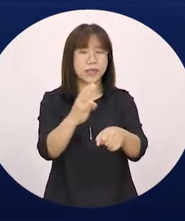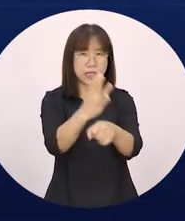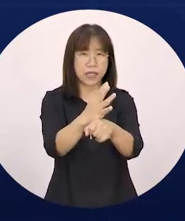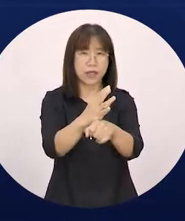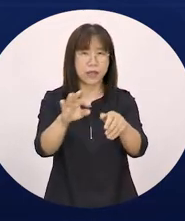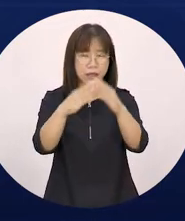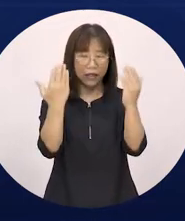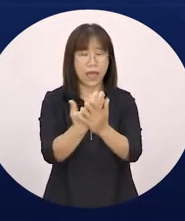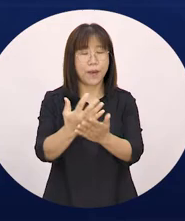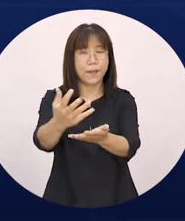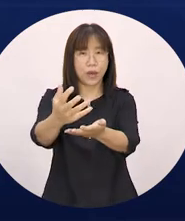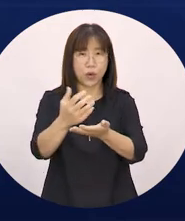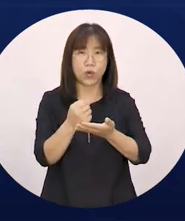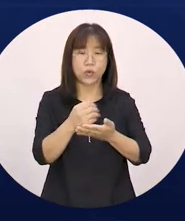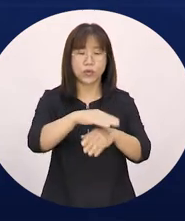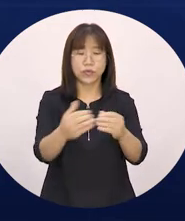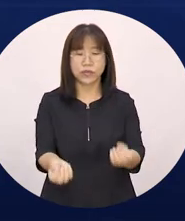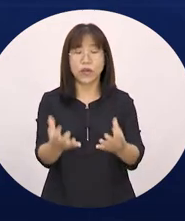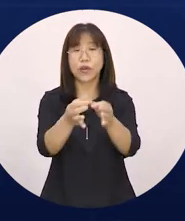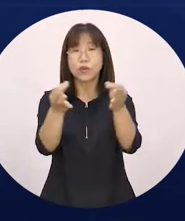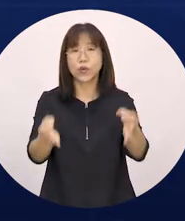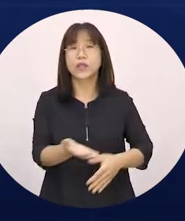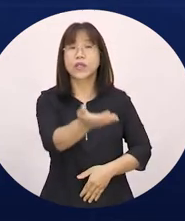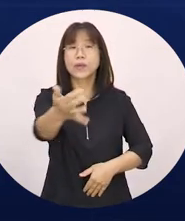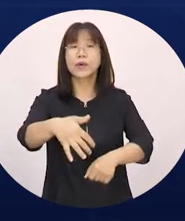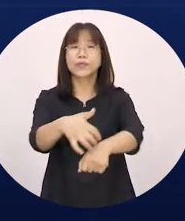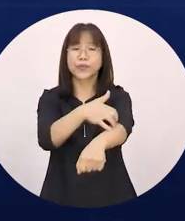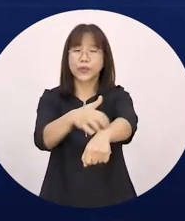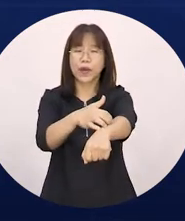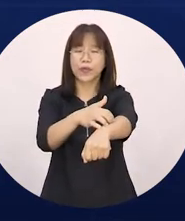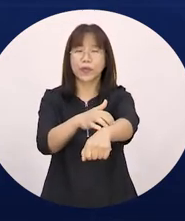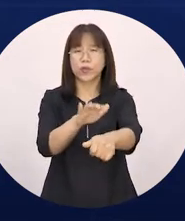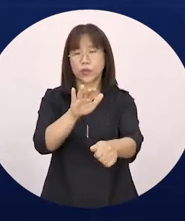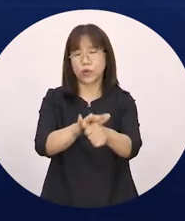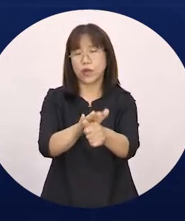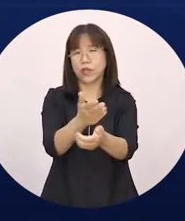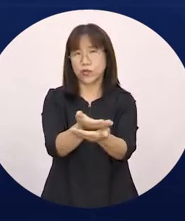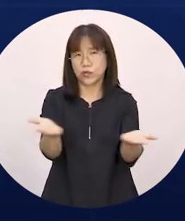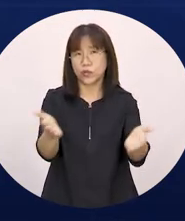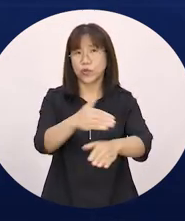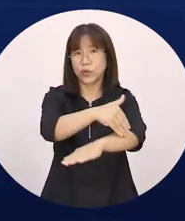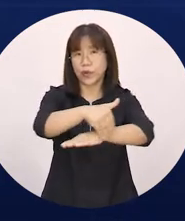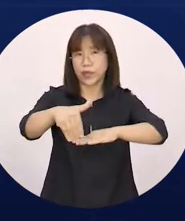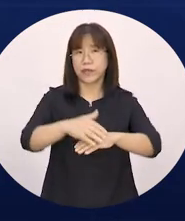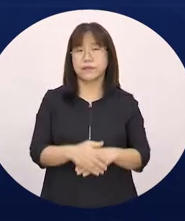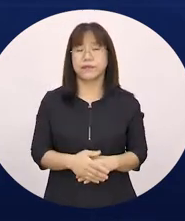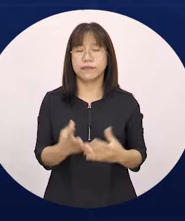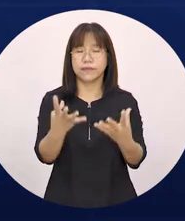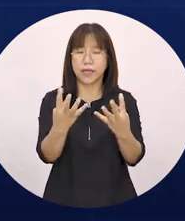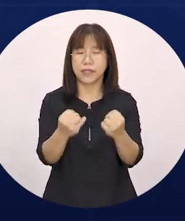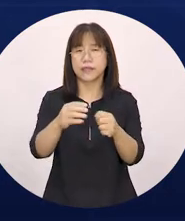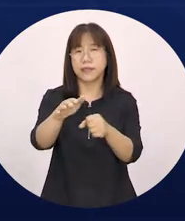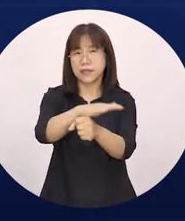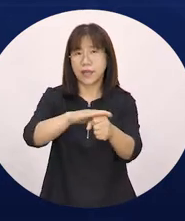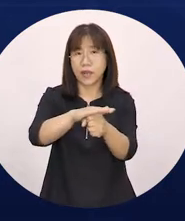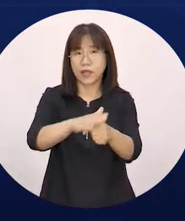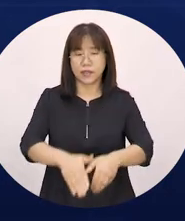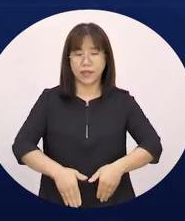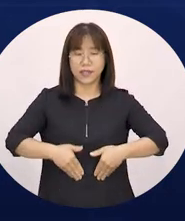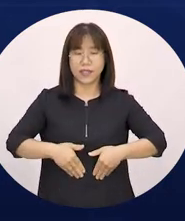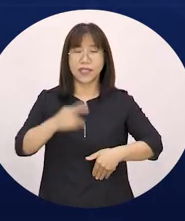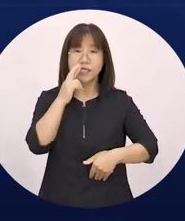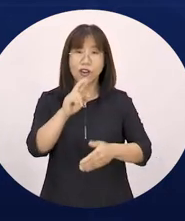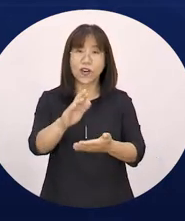통해 24시간 접수 받는 등 추석 연휴 국민들의 불편을 최소화하기 위해 적극 노력할 예정입니다 더 큰